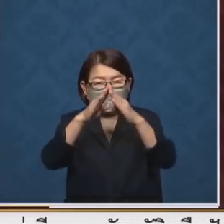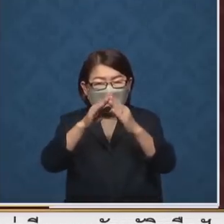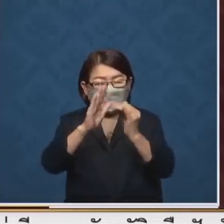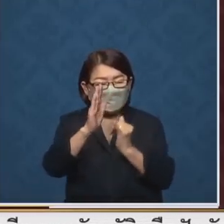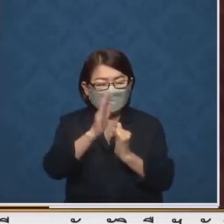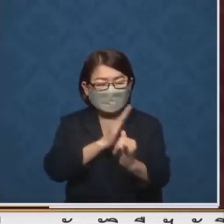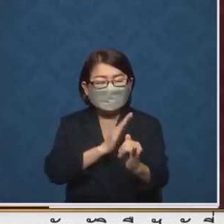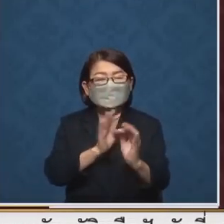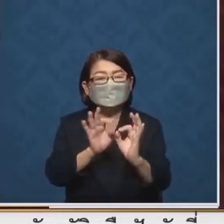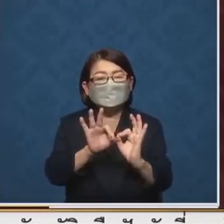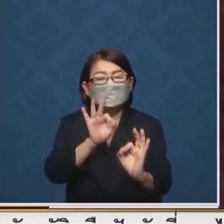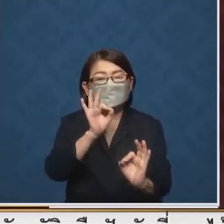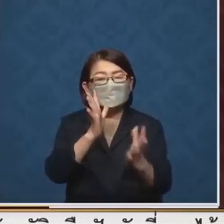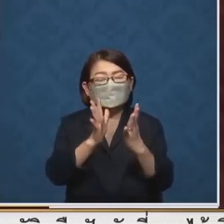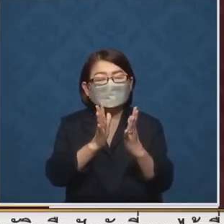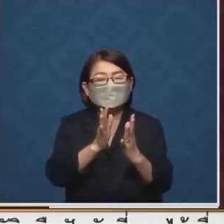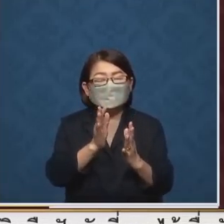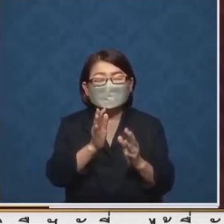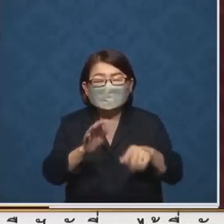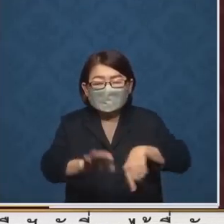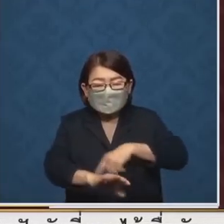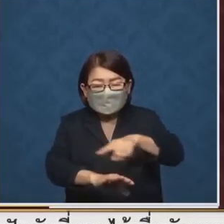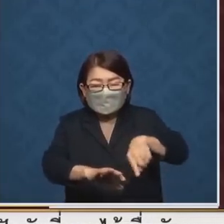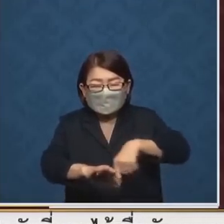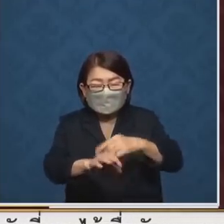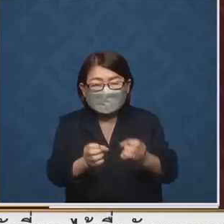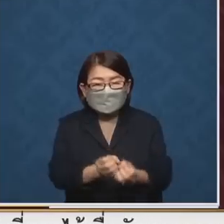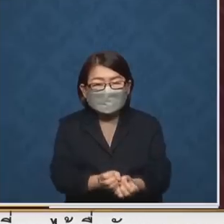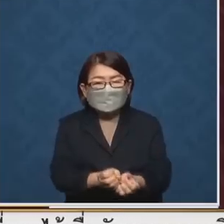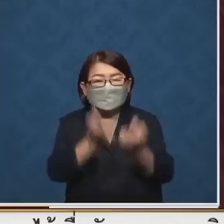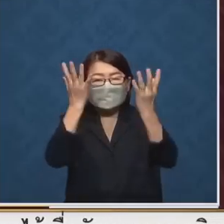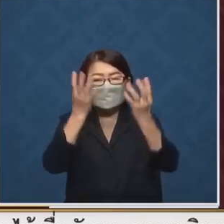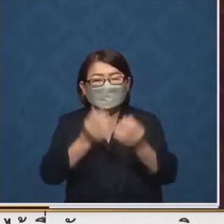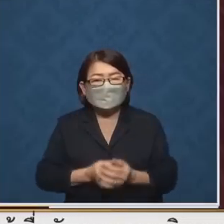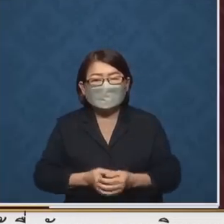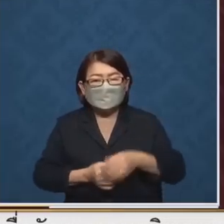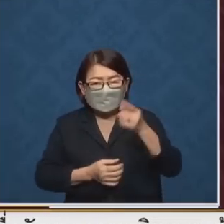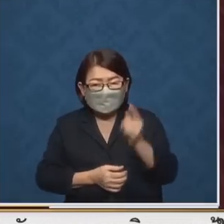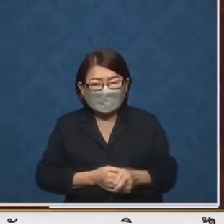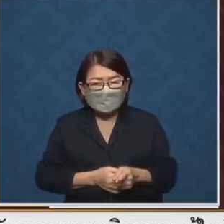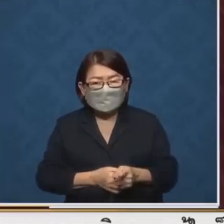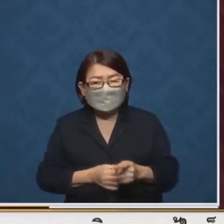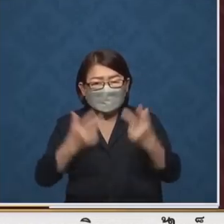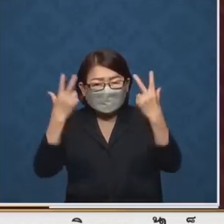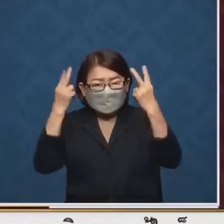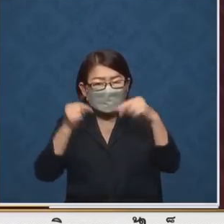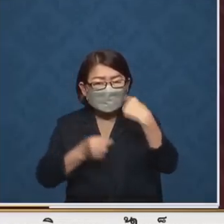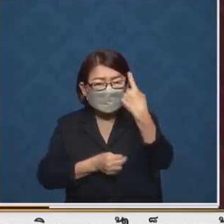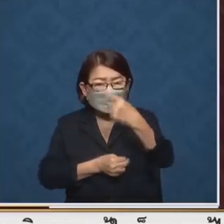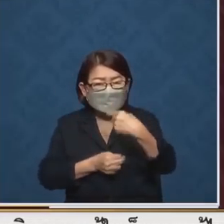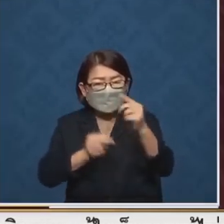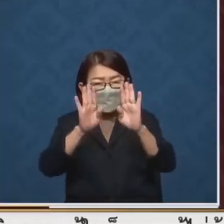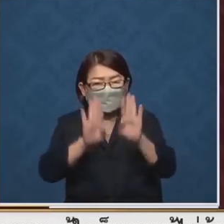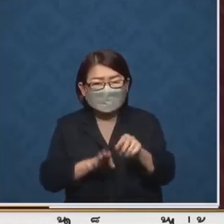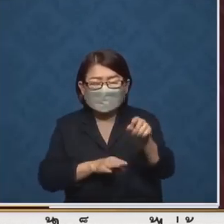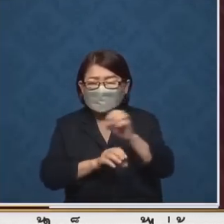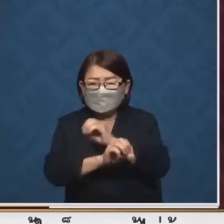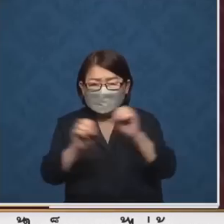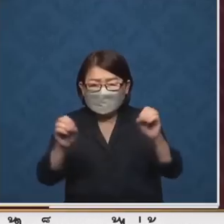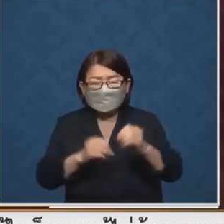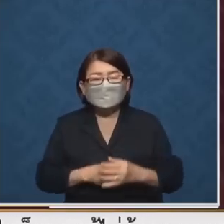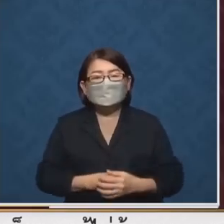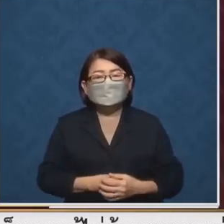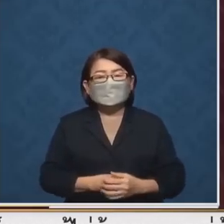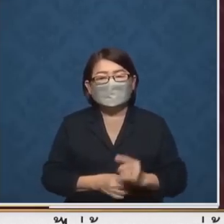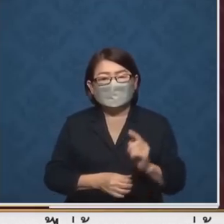เตาละเบิดจรๆนะครับยงไมเคยมนายกขไหนทำให้เกิดปรากฏการนี้ได้ครับไปดูแผนต่อไป